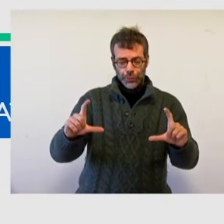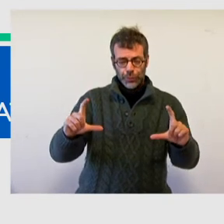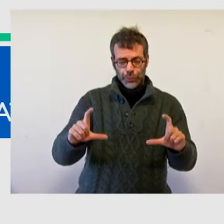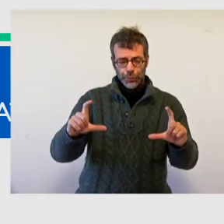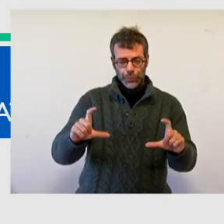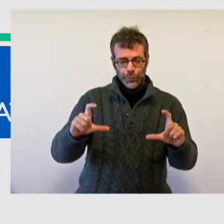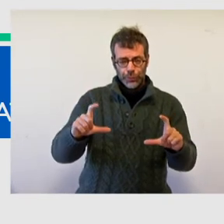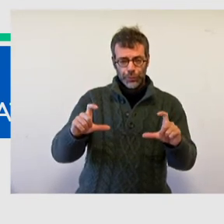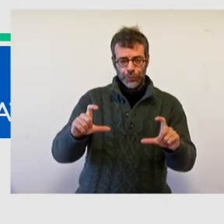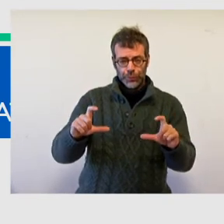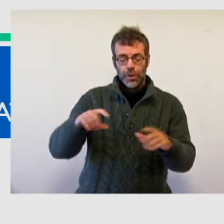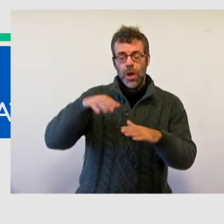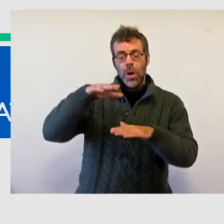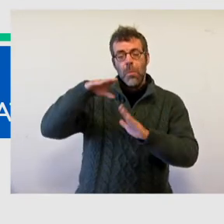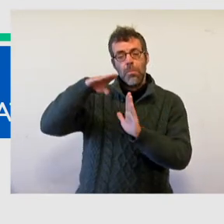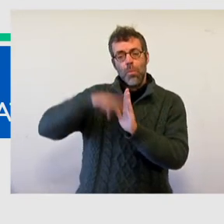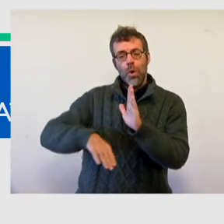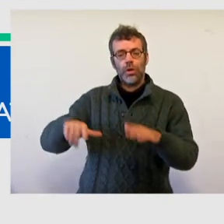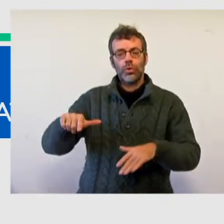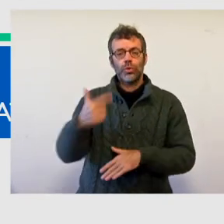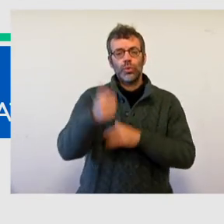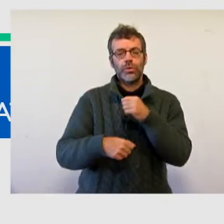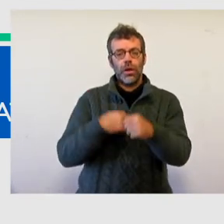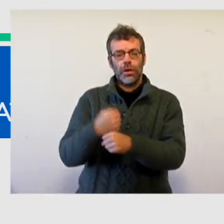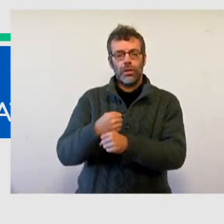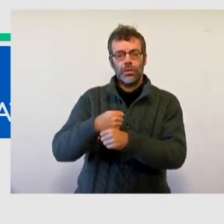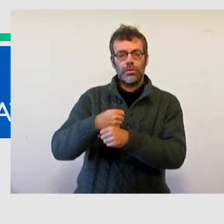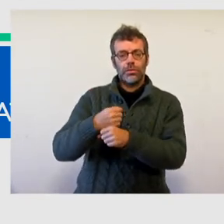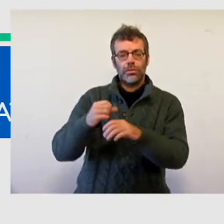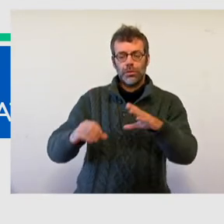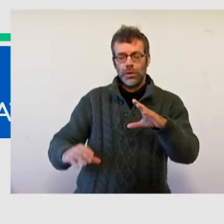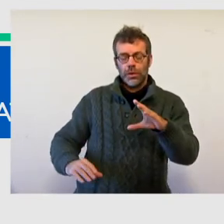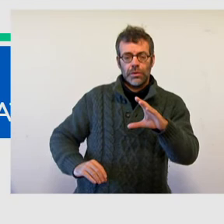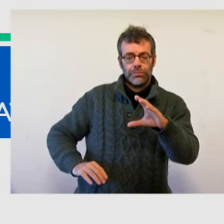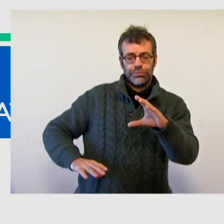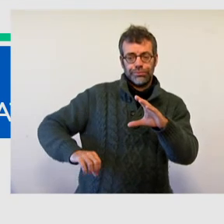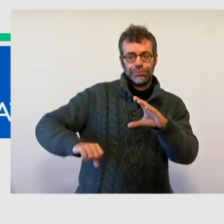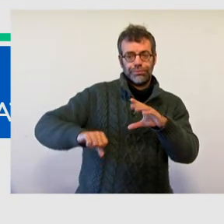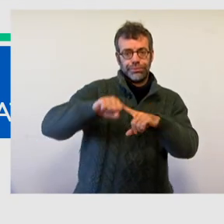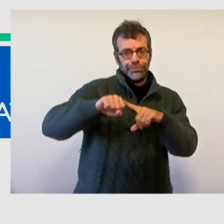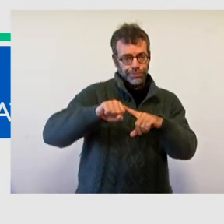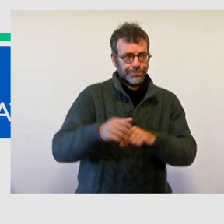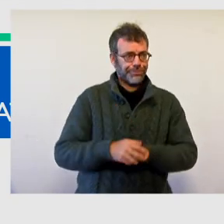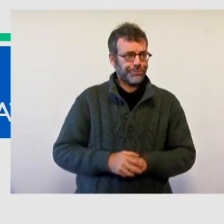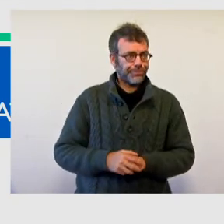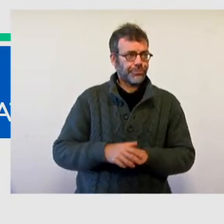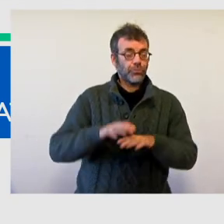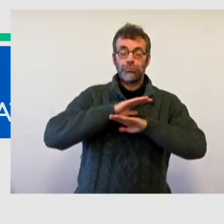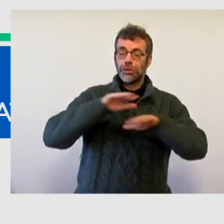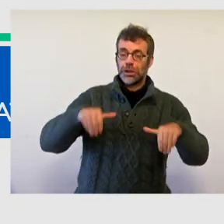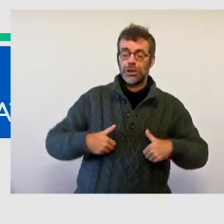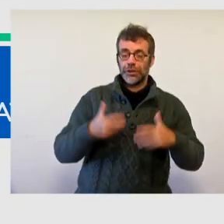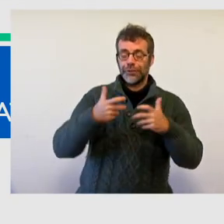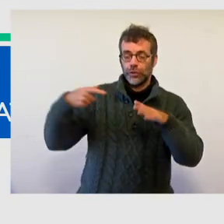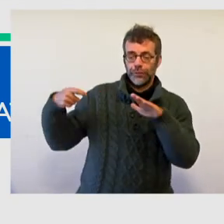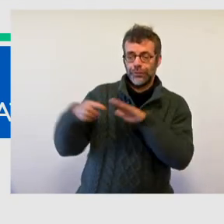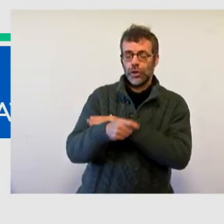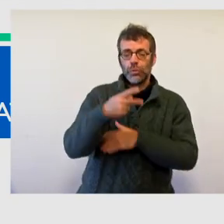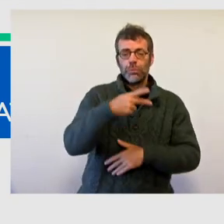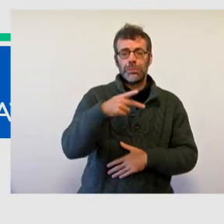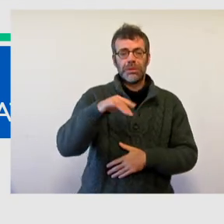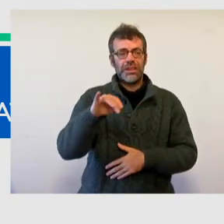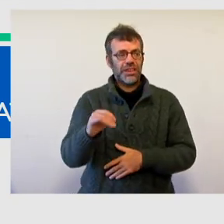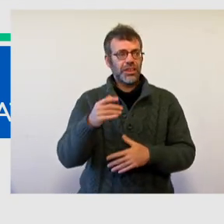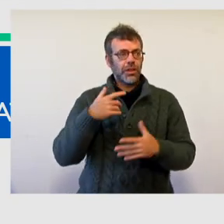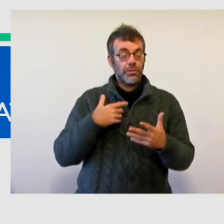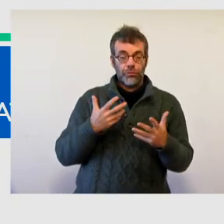à 12 ans. Enfin, quatrième et dernier pilier, nous avons la volonté de financer une PPI ambitieuse qui vous a été